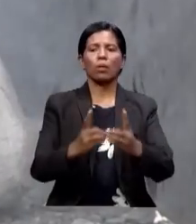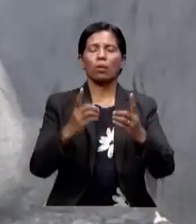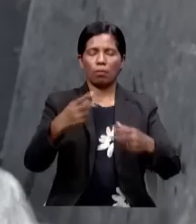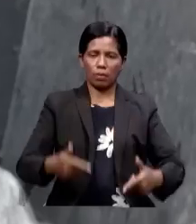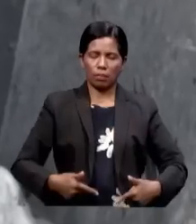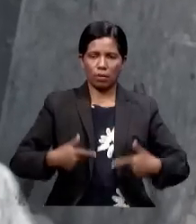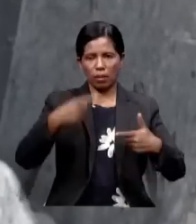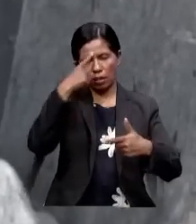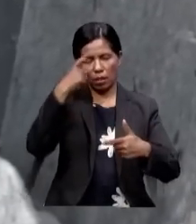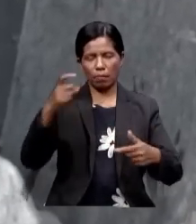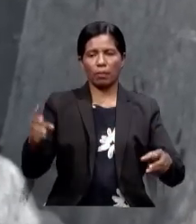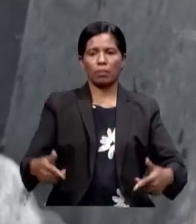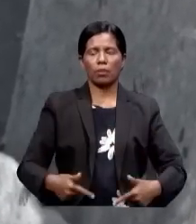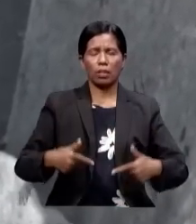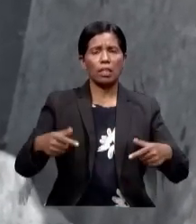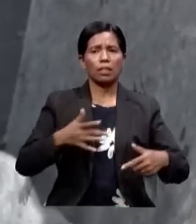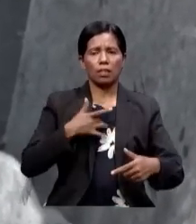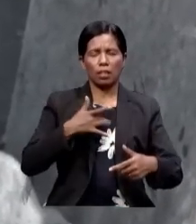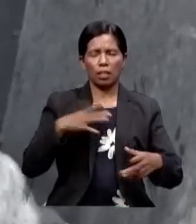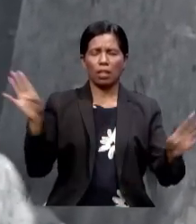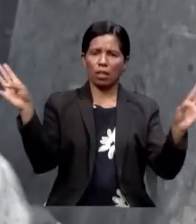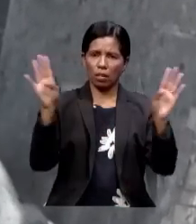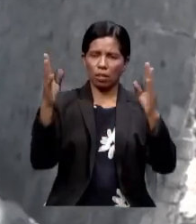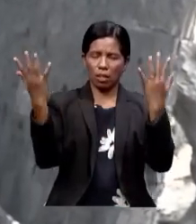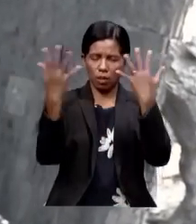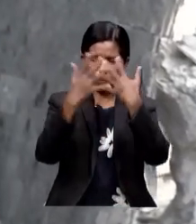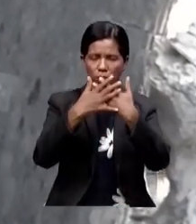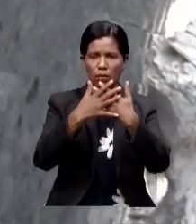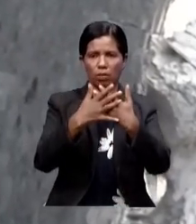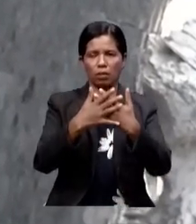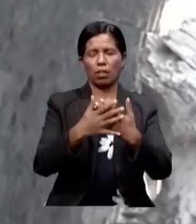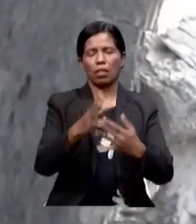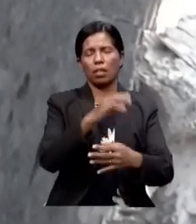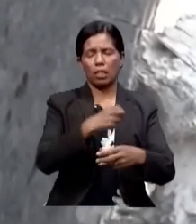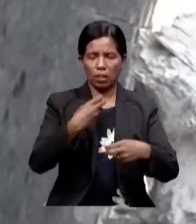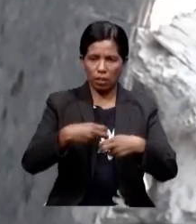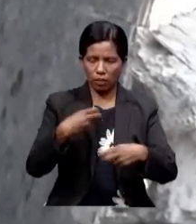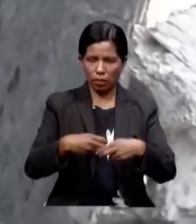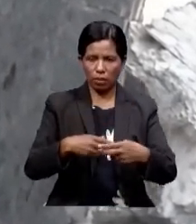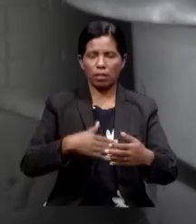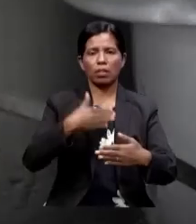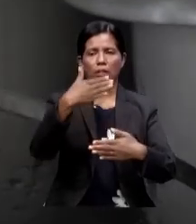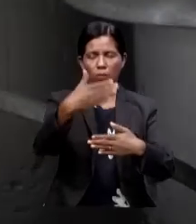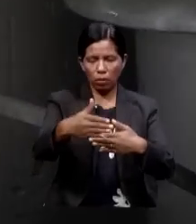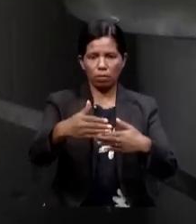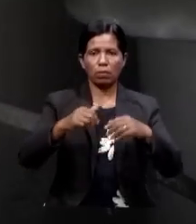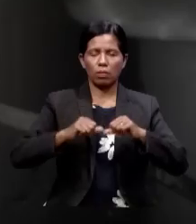ne sente na kuku na falun hetok hatoran lutan hakat ia viajeng morisne.